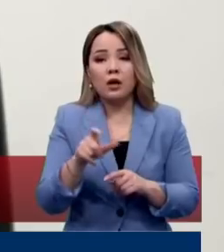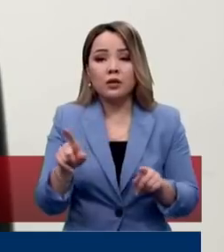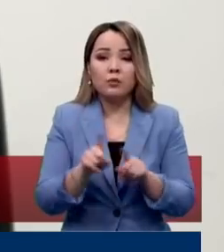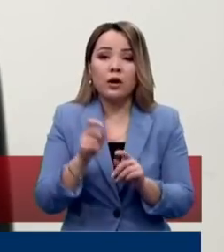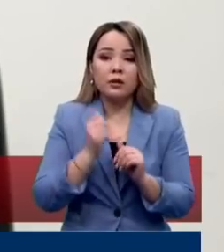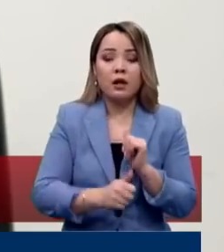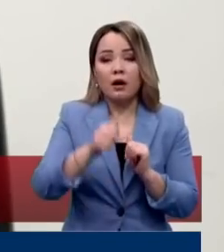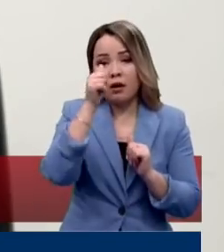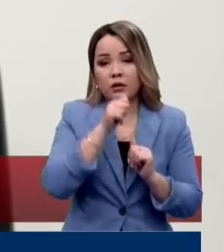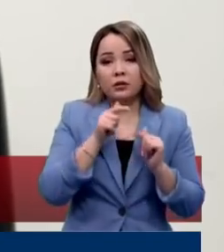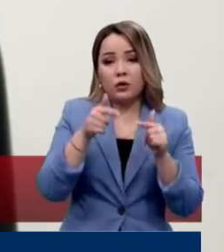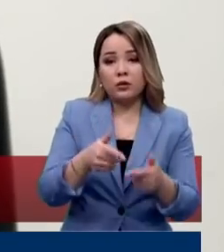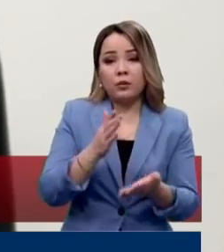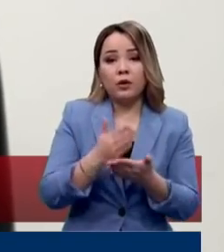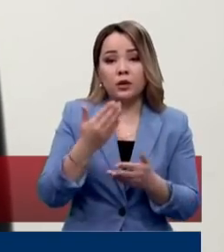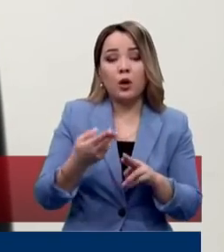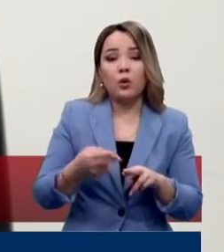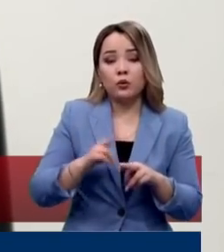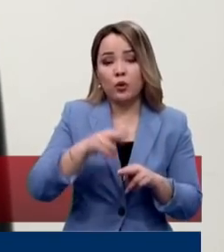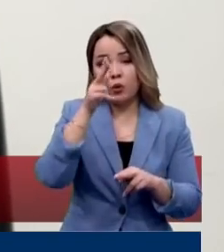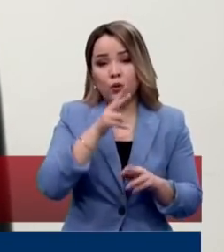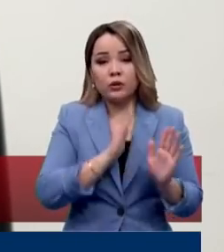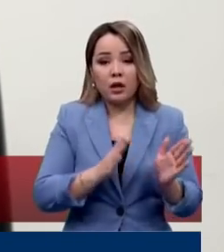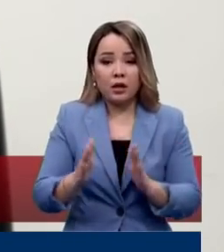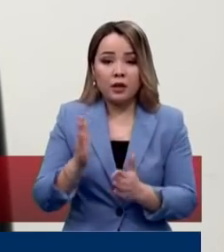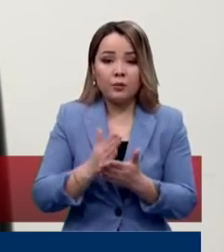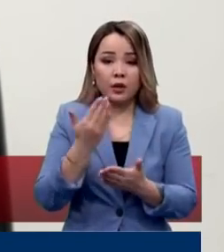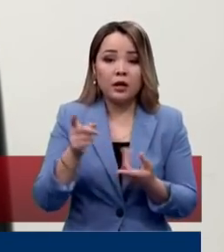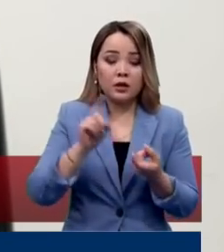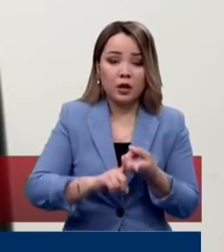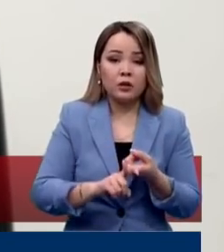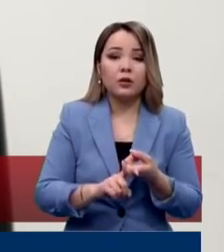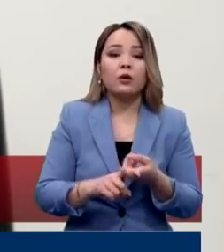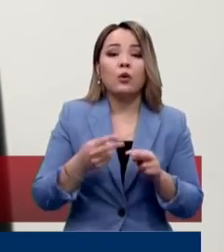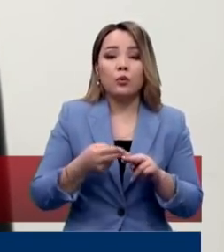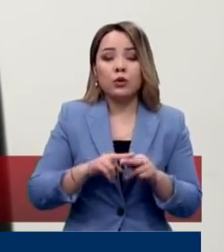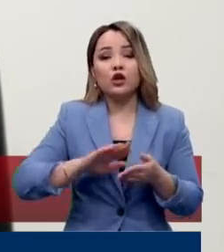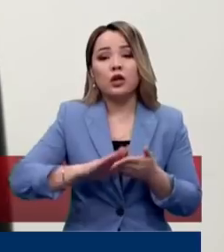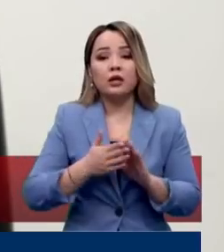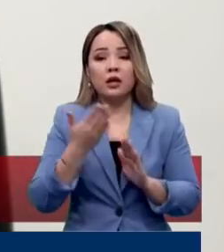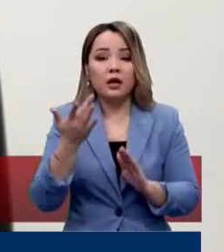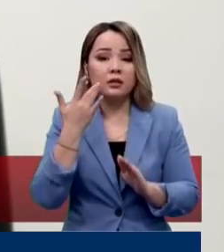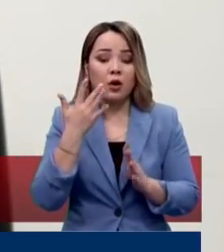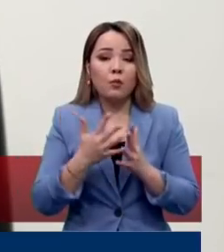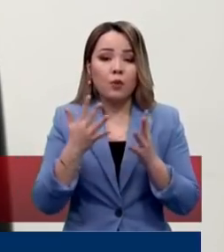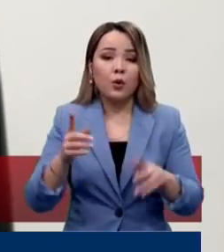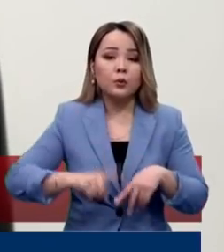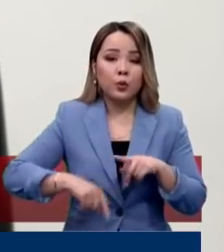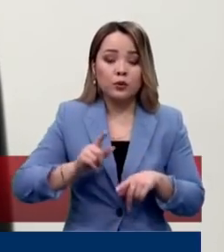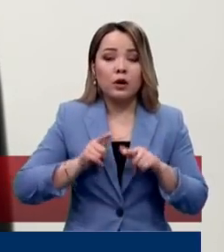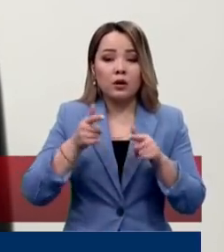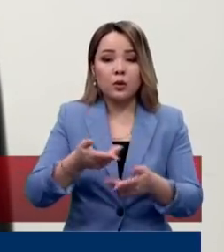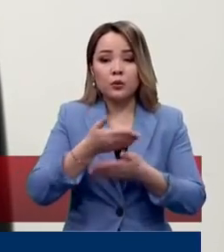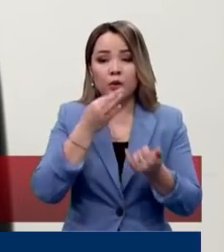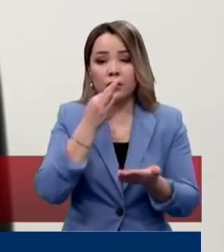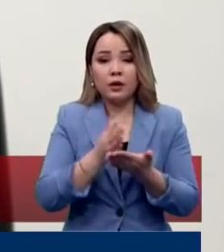енді ай сайын келіп тұрса, ол үш ай қатарынан болып тұрса, ол бұл үдеріс. Ол жағдайда енді көбінесе туысқандардан да ондай келе бермейді ол,